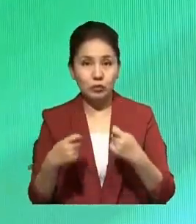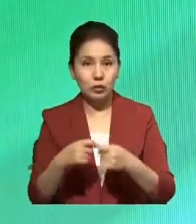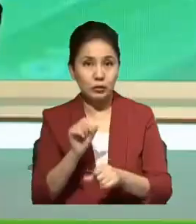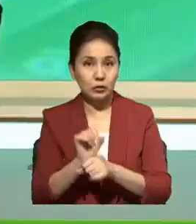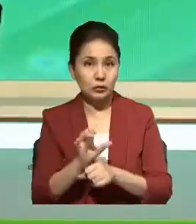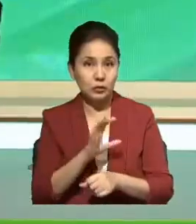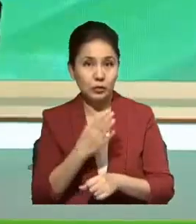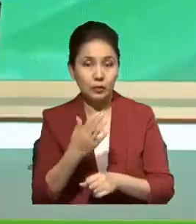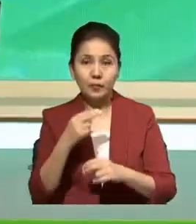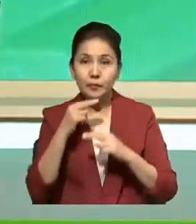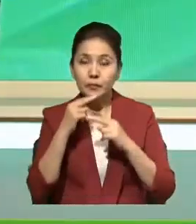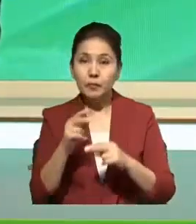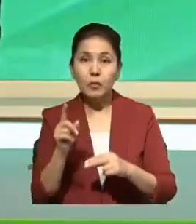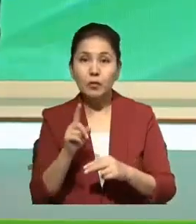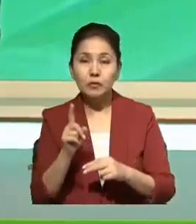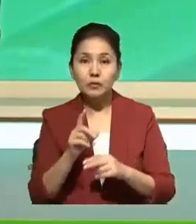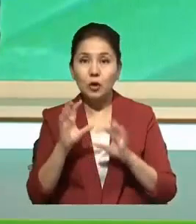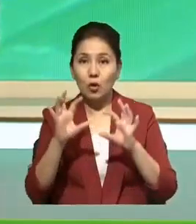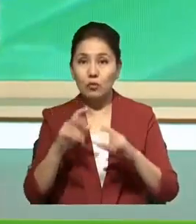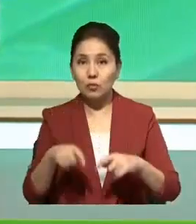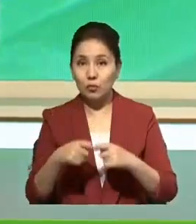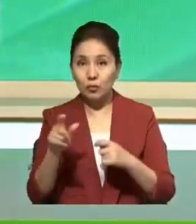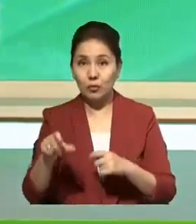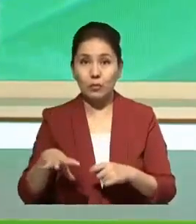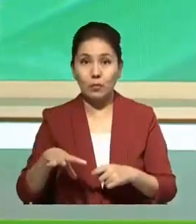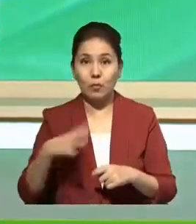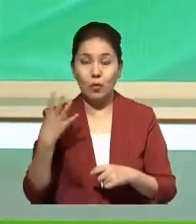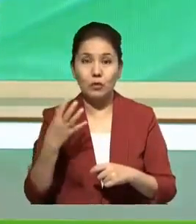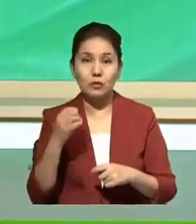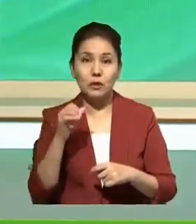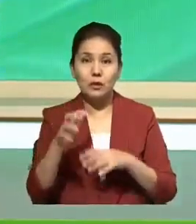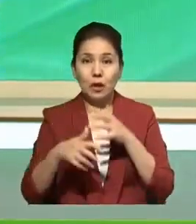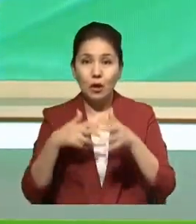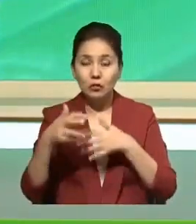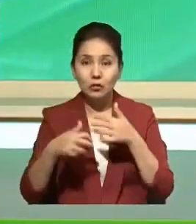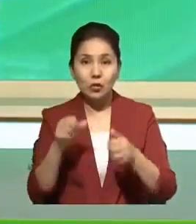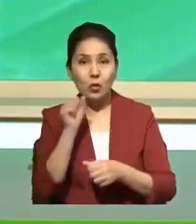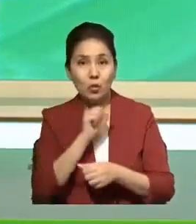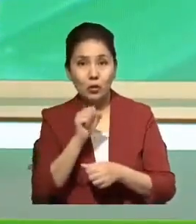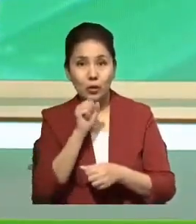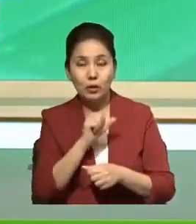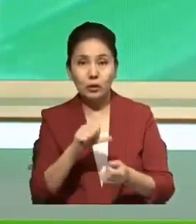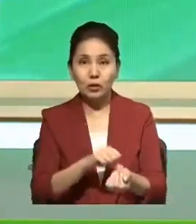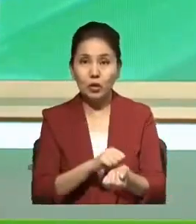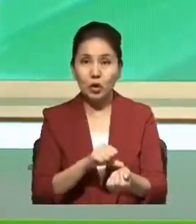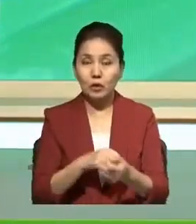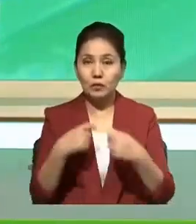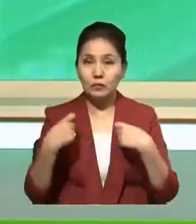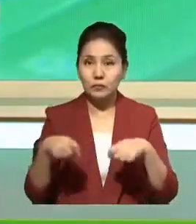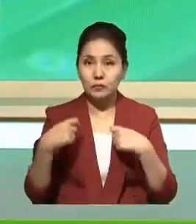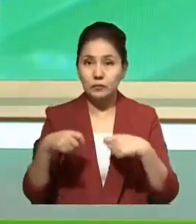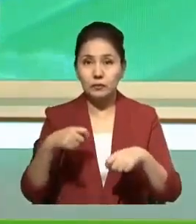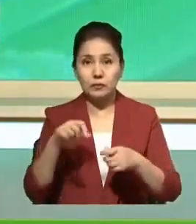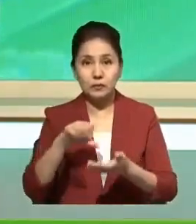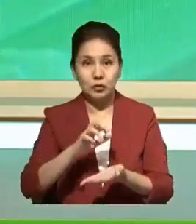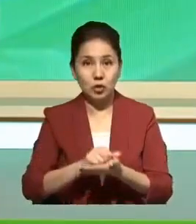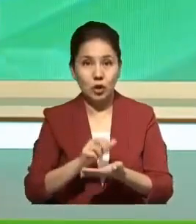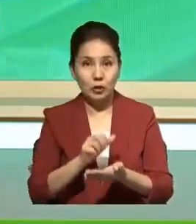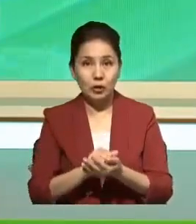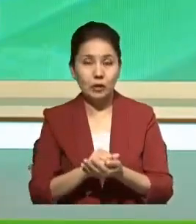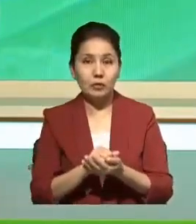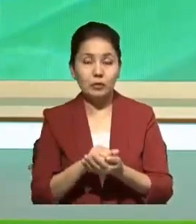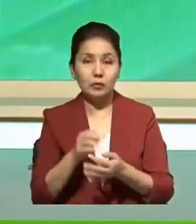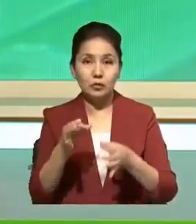qo'yildi. E'tiborlisi, qonunbuzar muqaddam talonchilik, o'g'irlik hamda giyohvand vositalarini savdosi bilan shug'ullangani